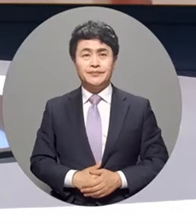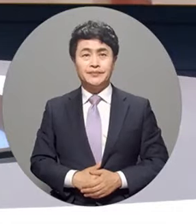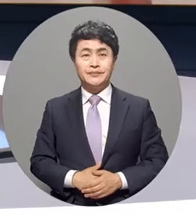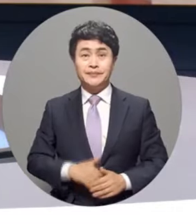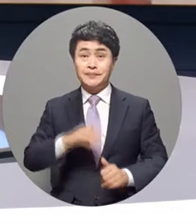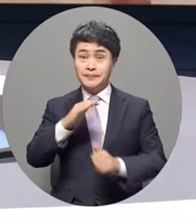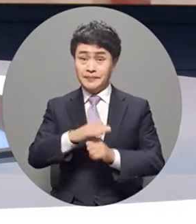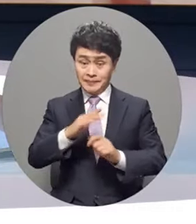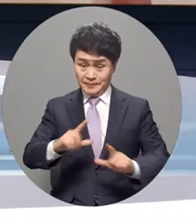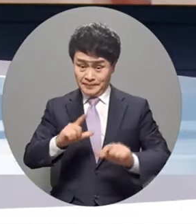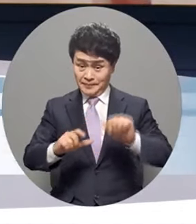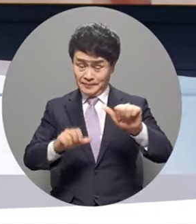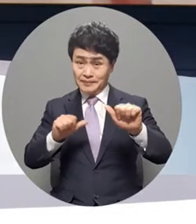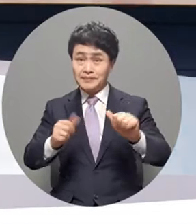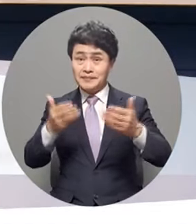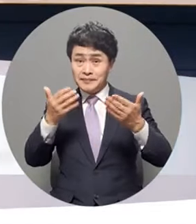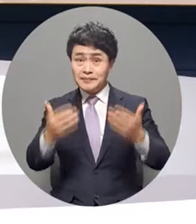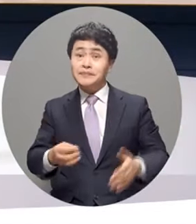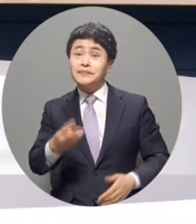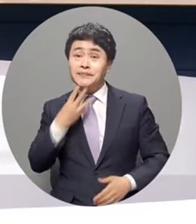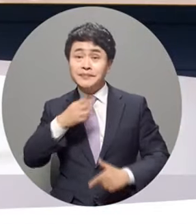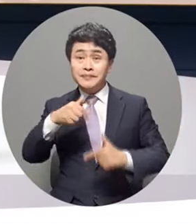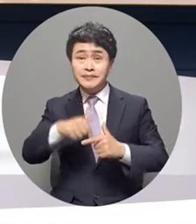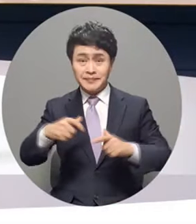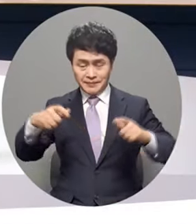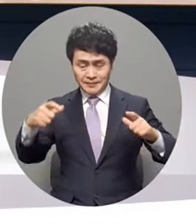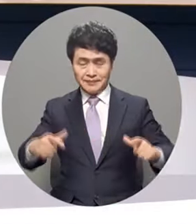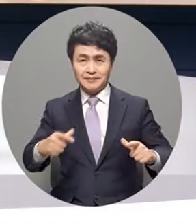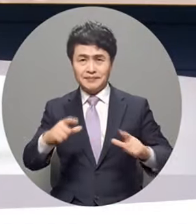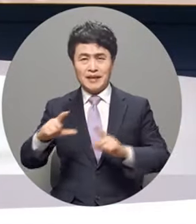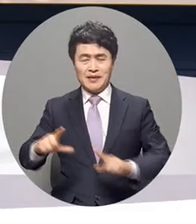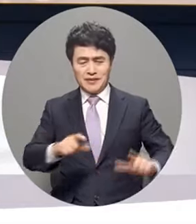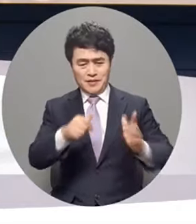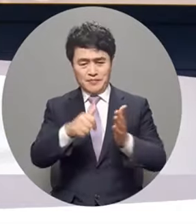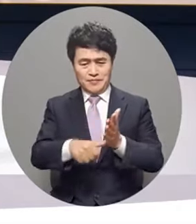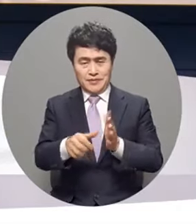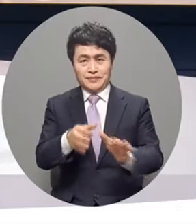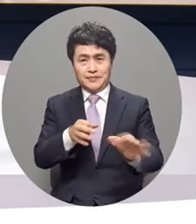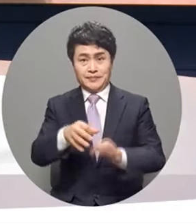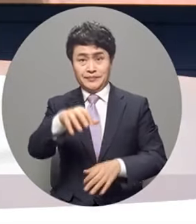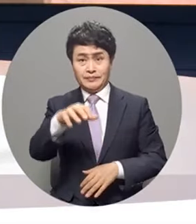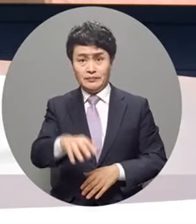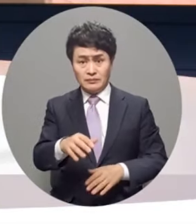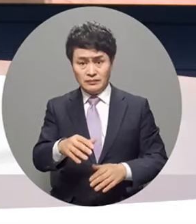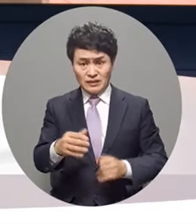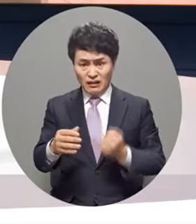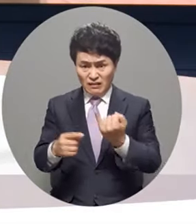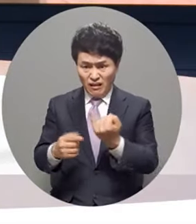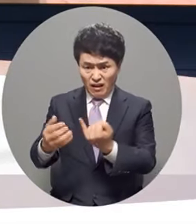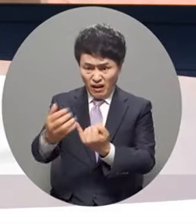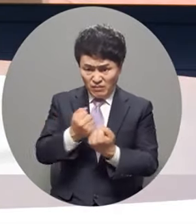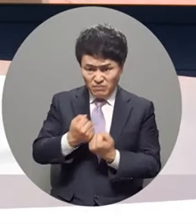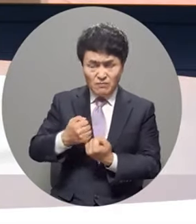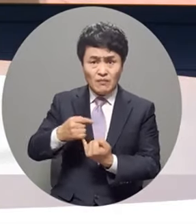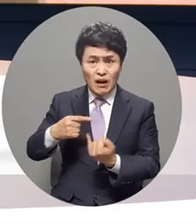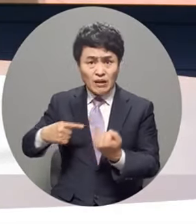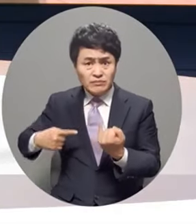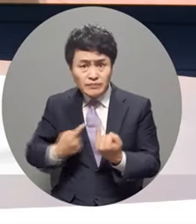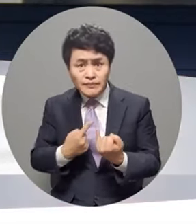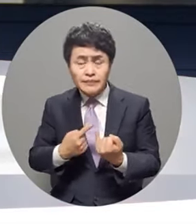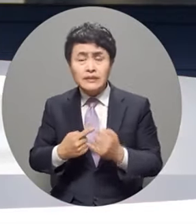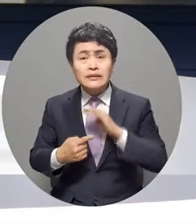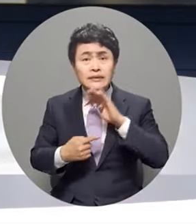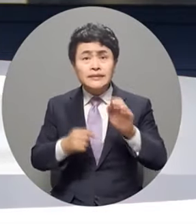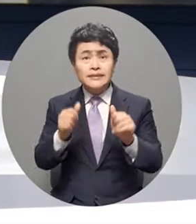어린이날 연휴 첫날 서울 강남역 인근의 한 생활용품 매장에서 인질극이 벌어졌습니다 한 40대